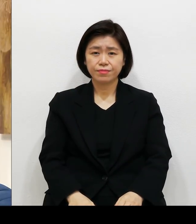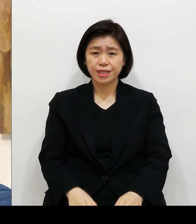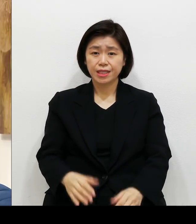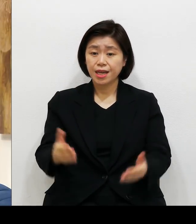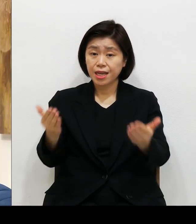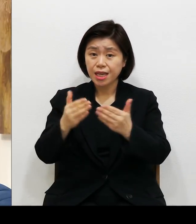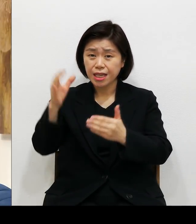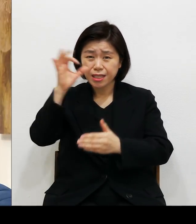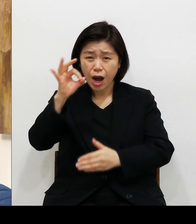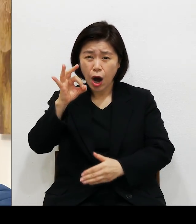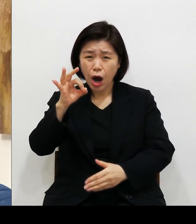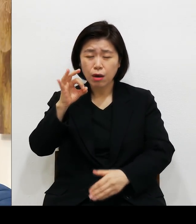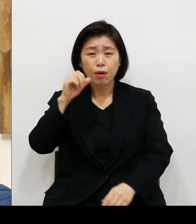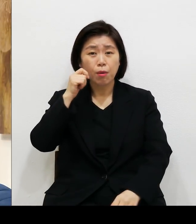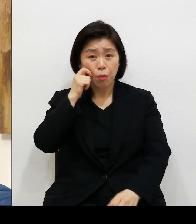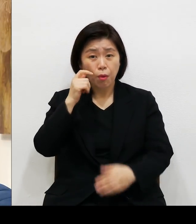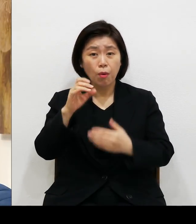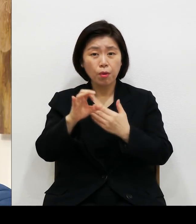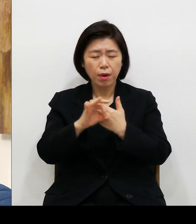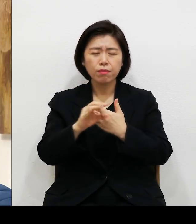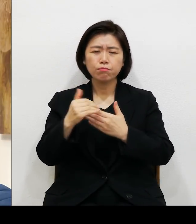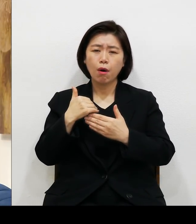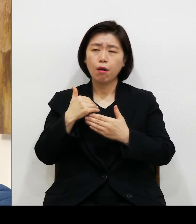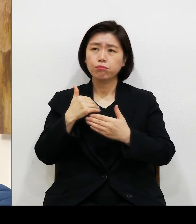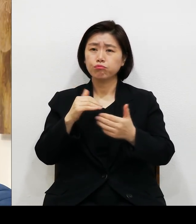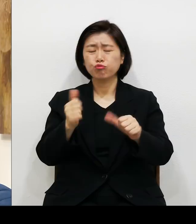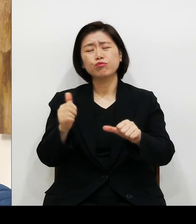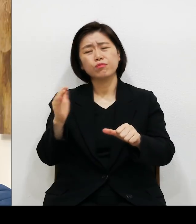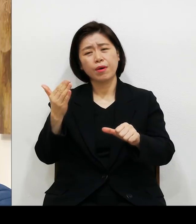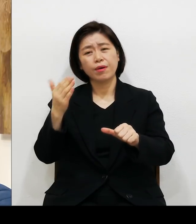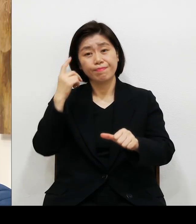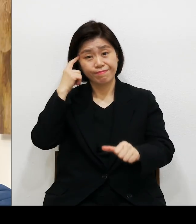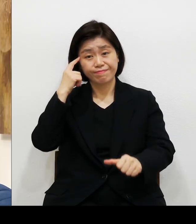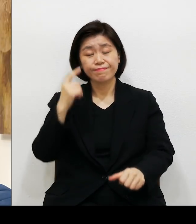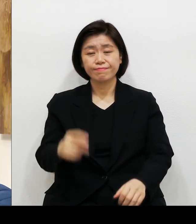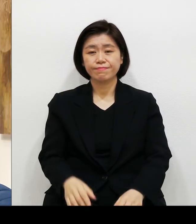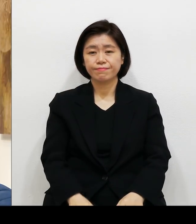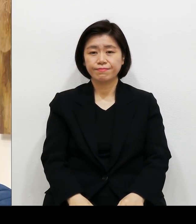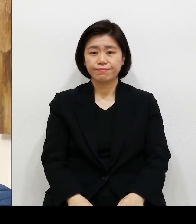그래도 그 마지막 시간을 보내자. 그러면서 또